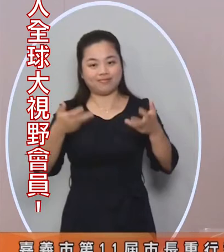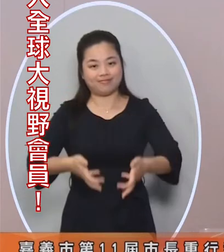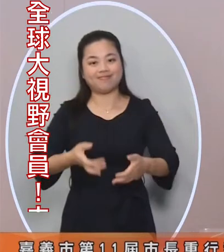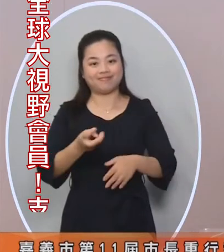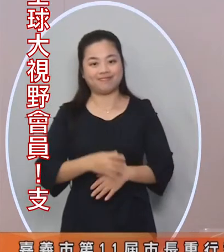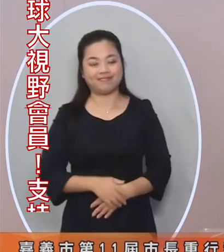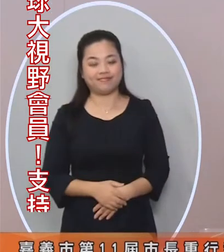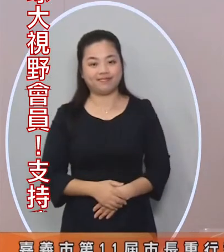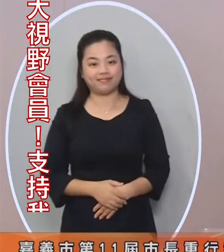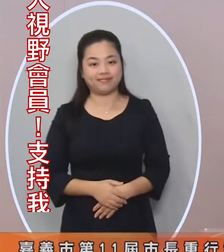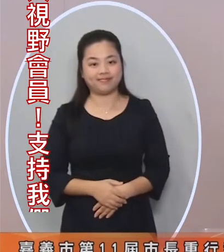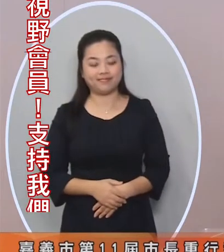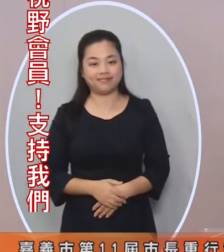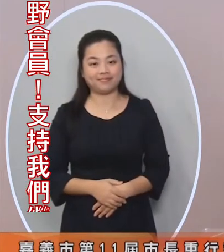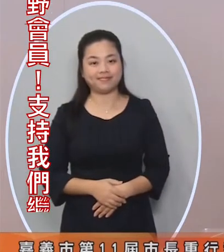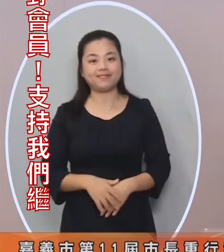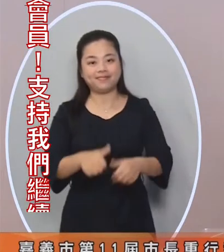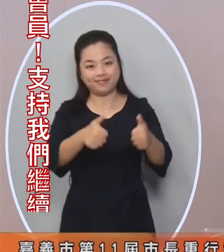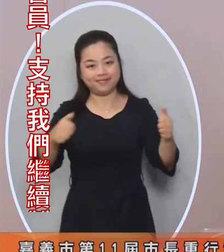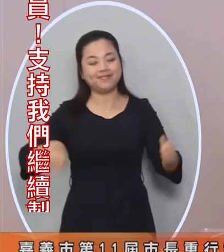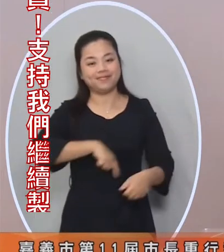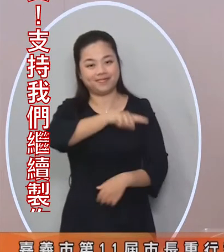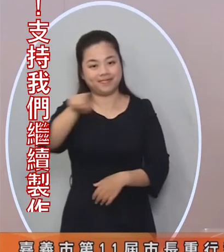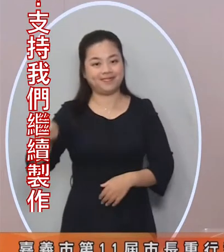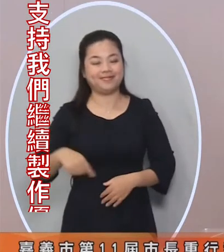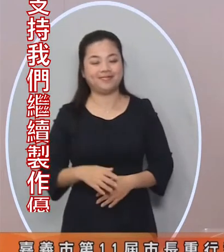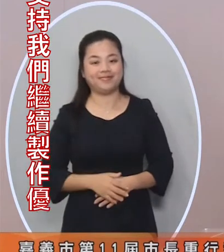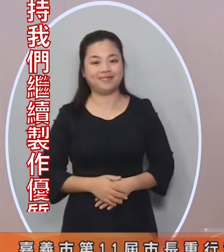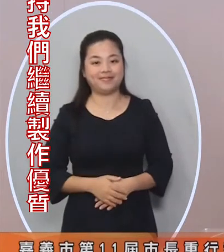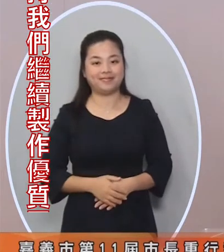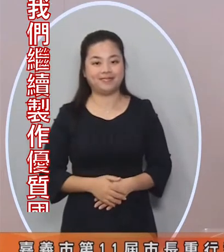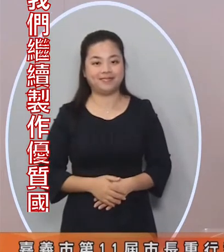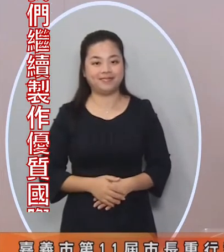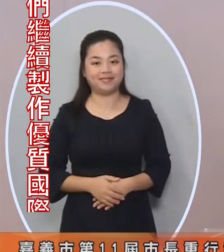哈。非常感谢大家。